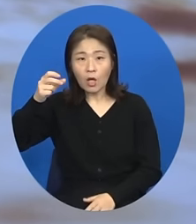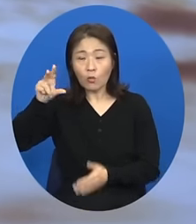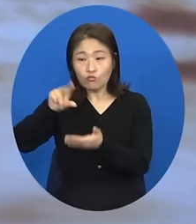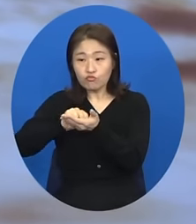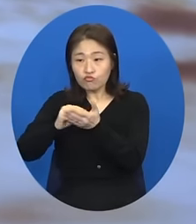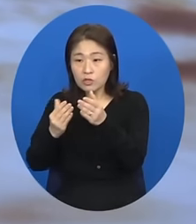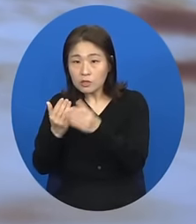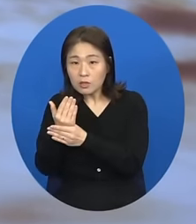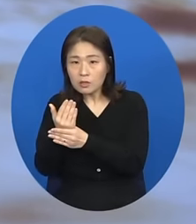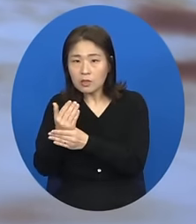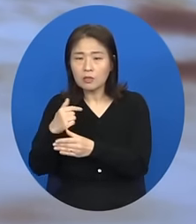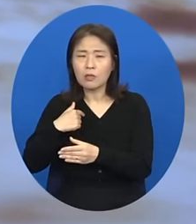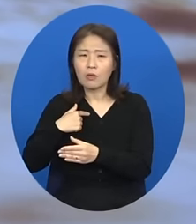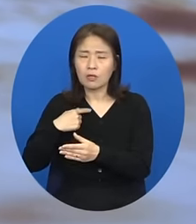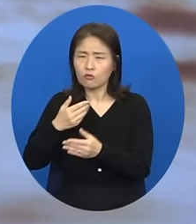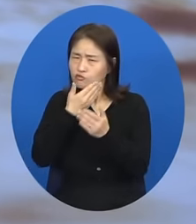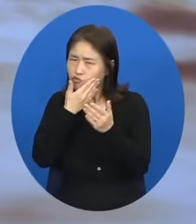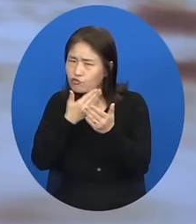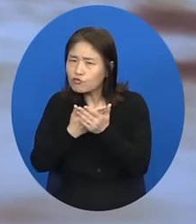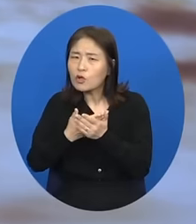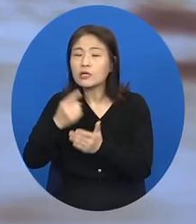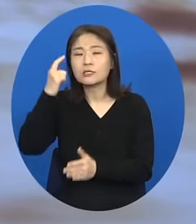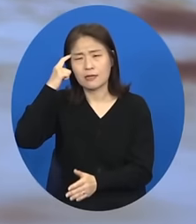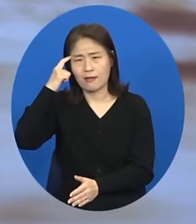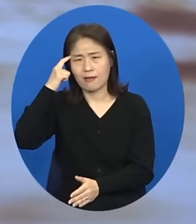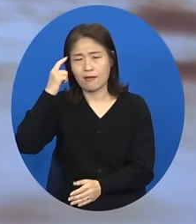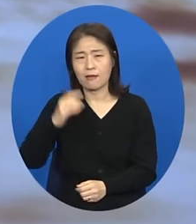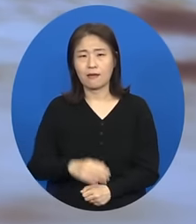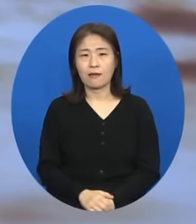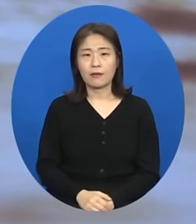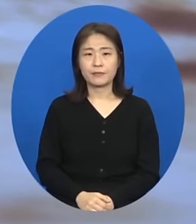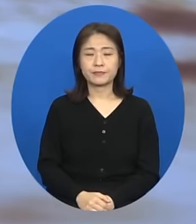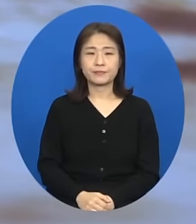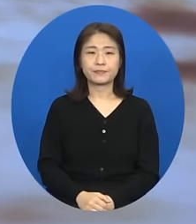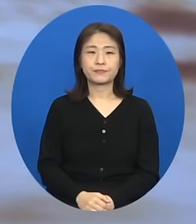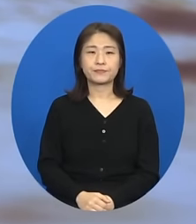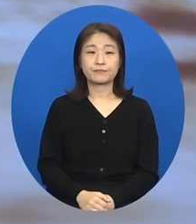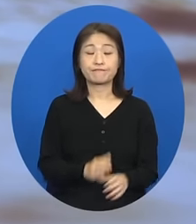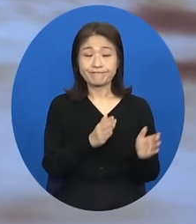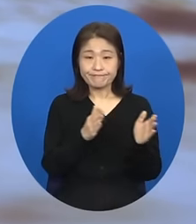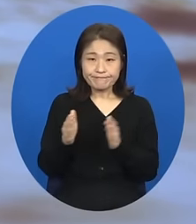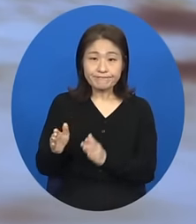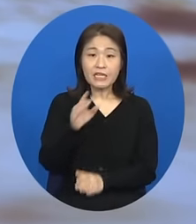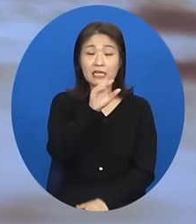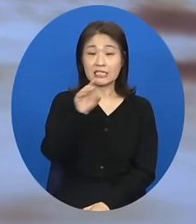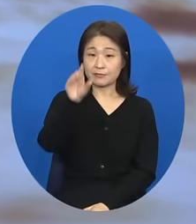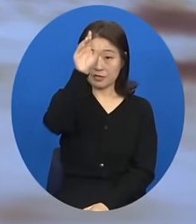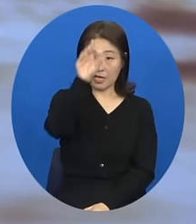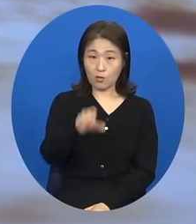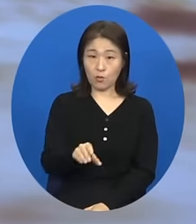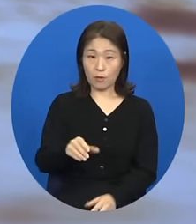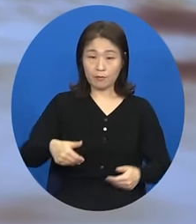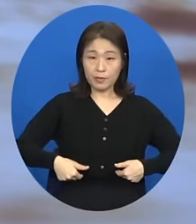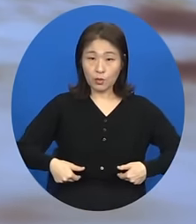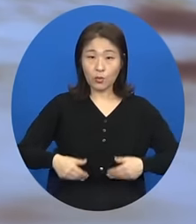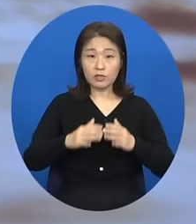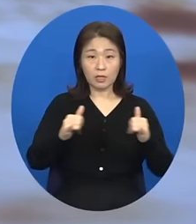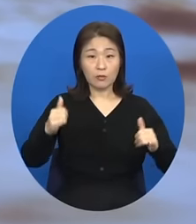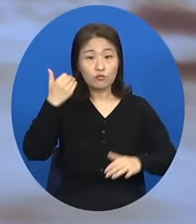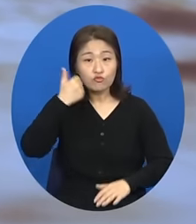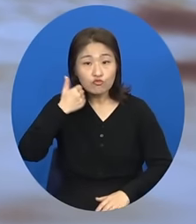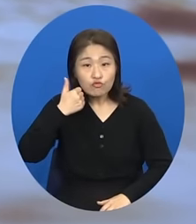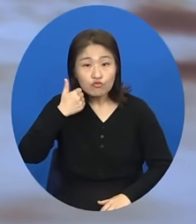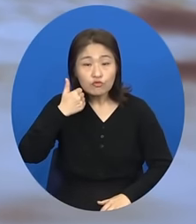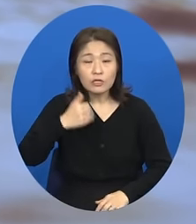생명처럼 붙잡혀진 거예요. 십자가는 누구에게 필요한가요? 처음에는 전혀 필요가 없다고